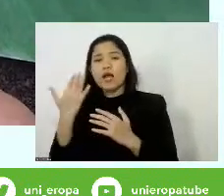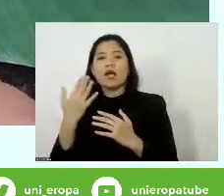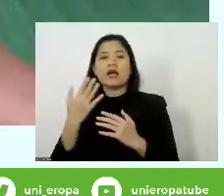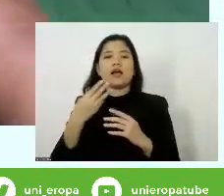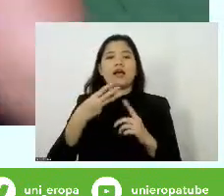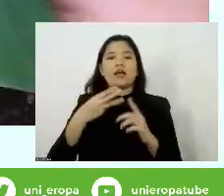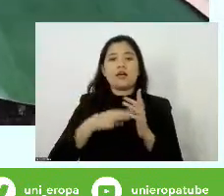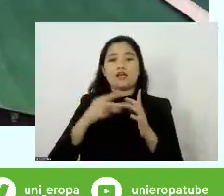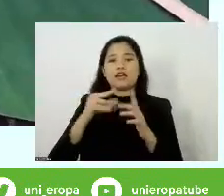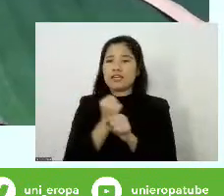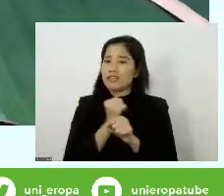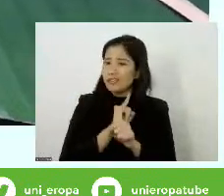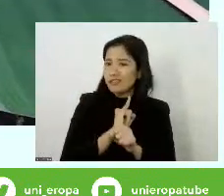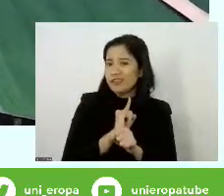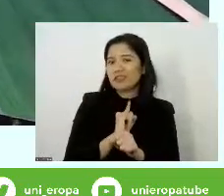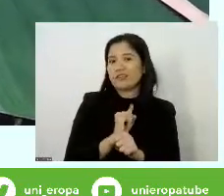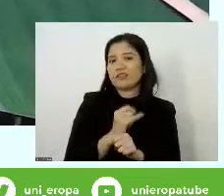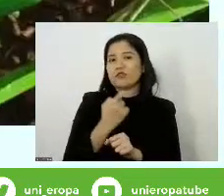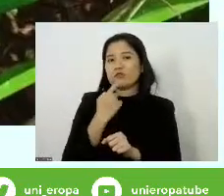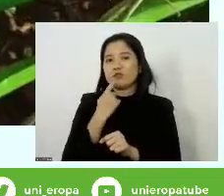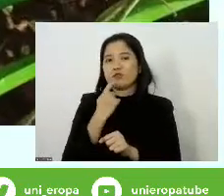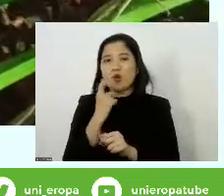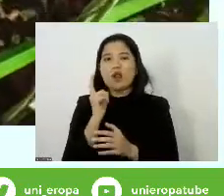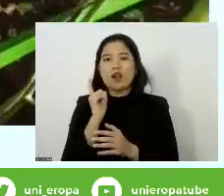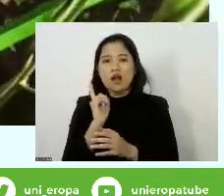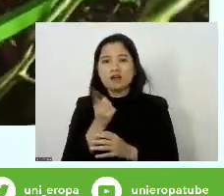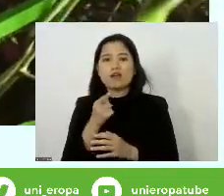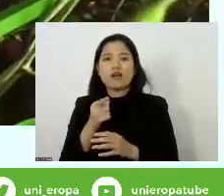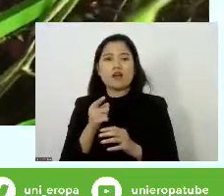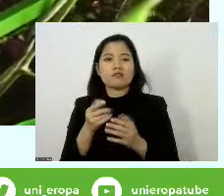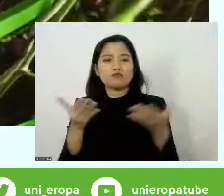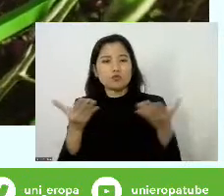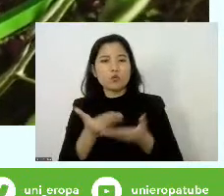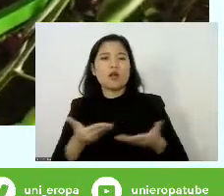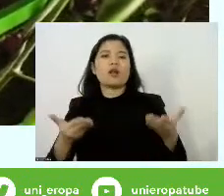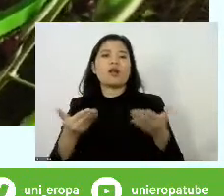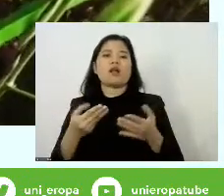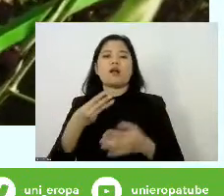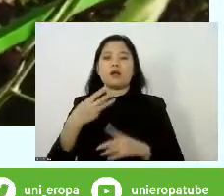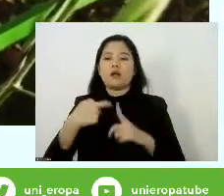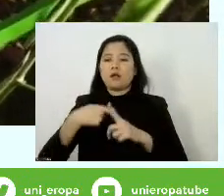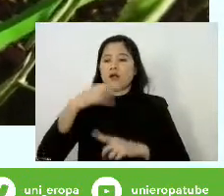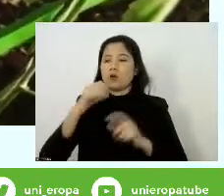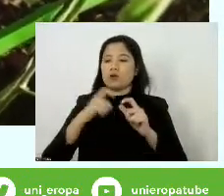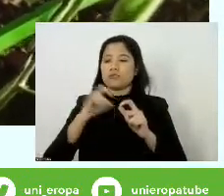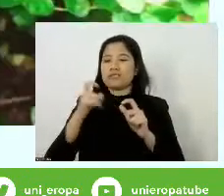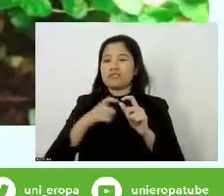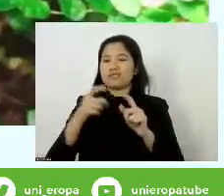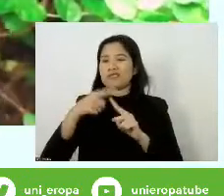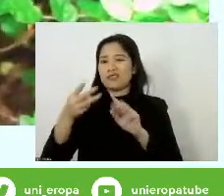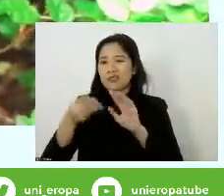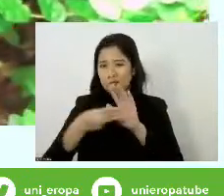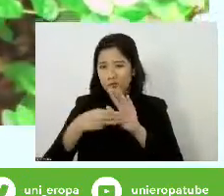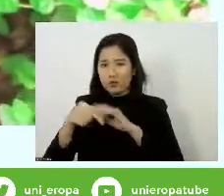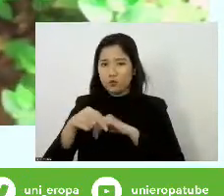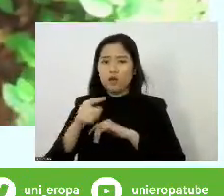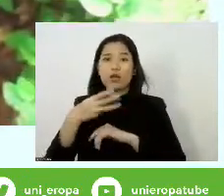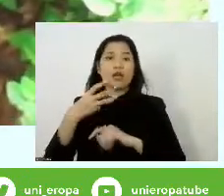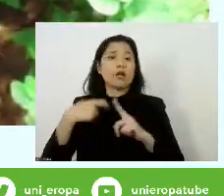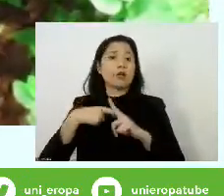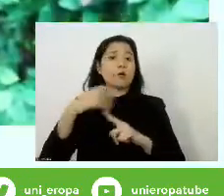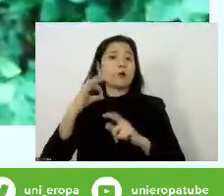soal kebersihan untuk menjaga biodiversitas laut naik lipstick